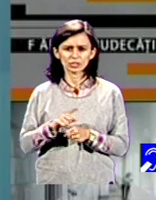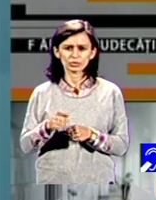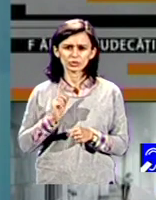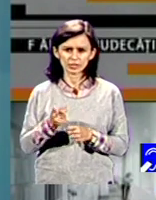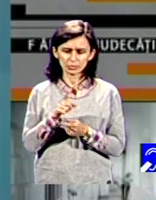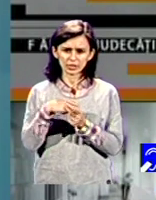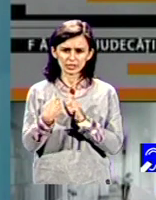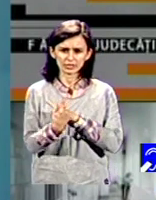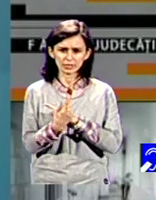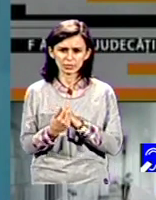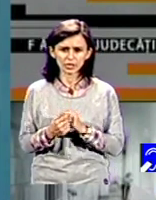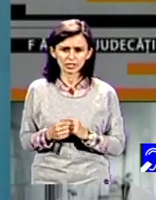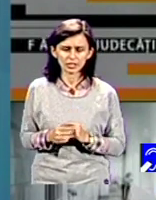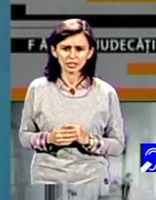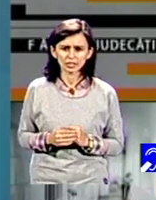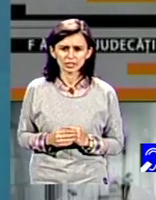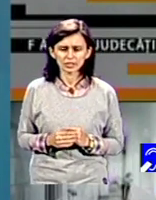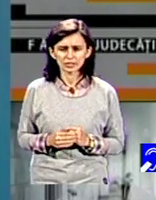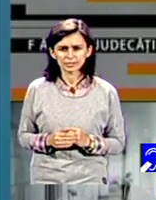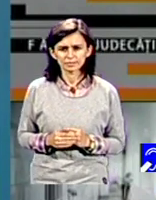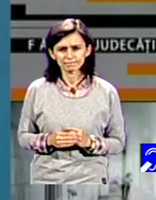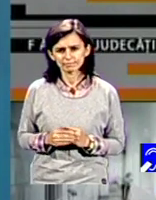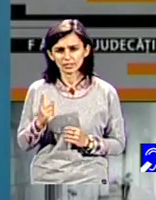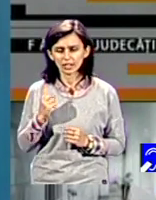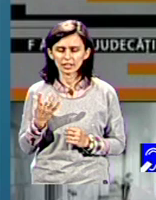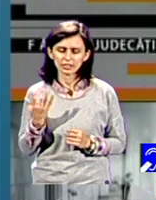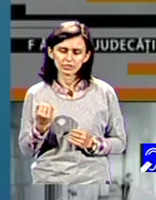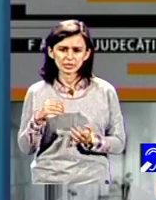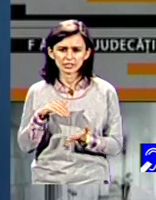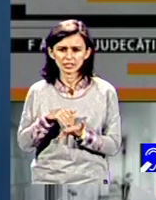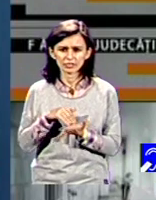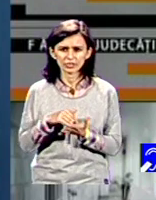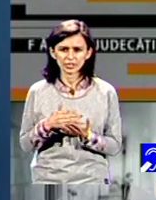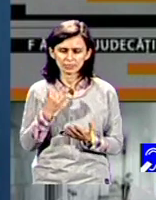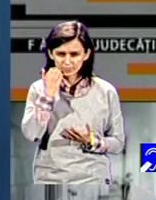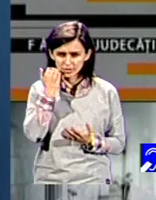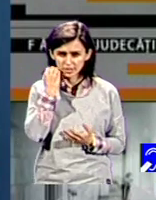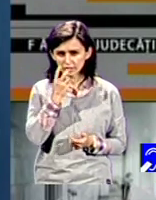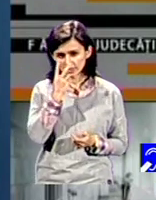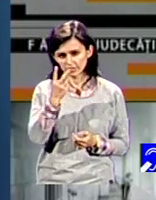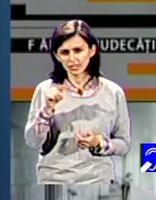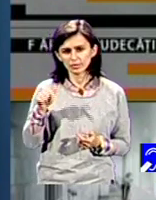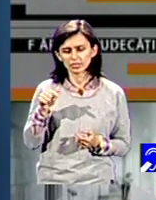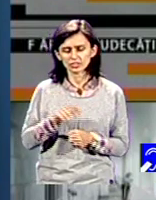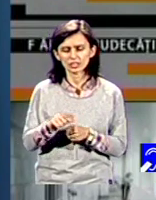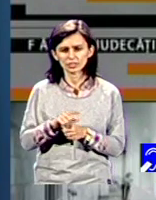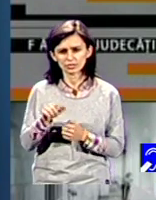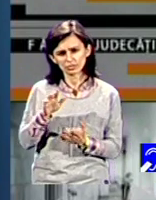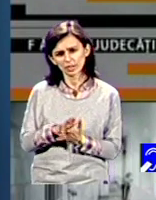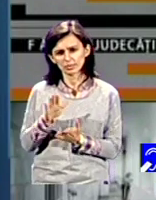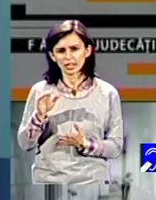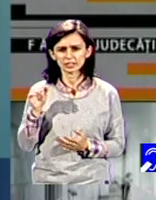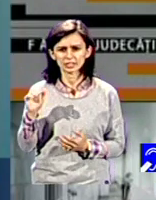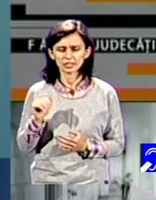dar ce mai avem doamna avocat de făcut până acolo încât să și vedem lucrul ăsta implementat în brațe fi chiar dacă